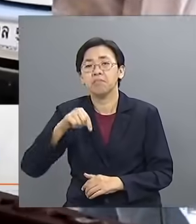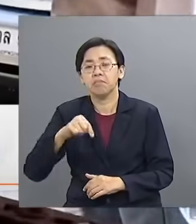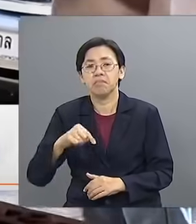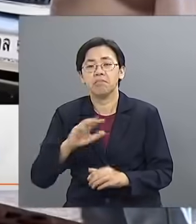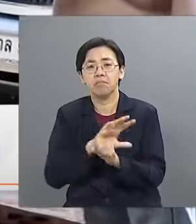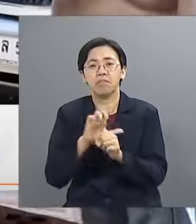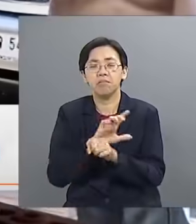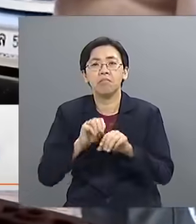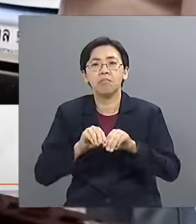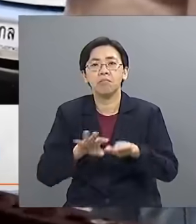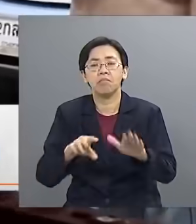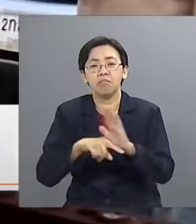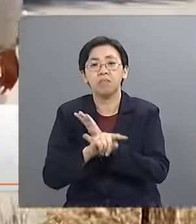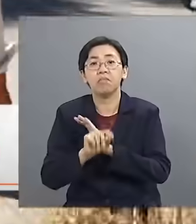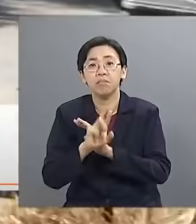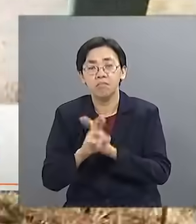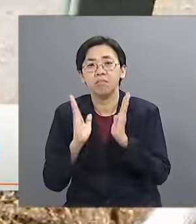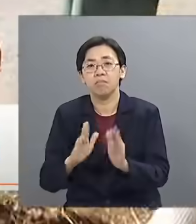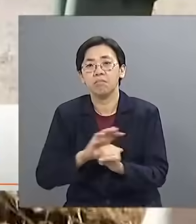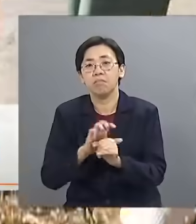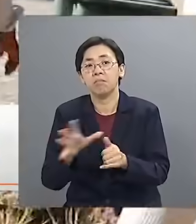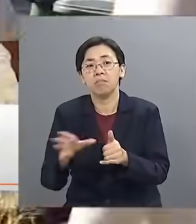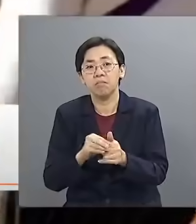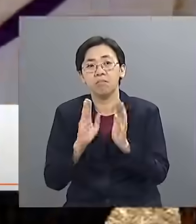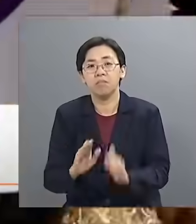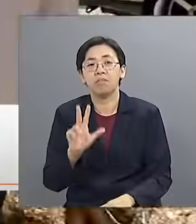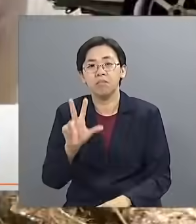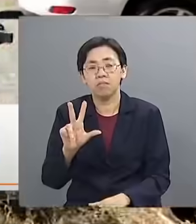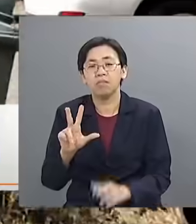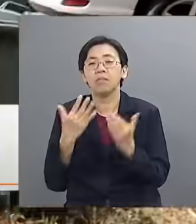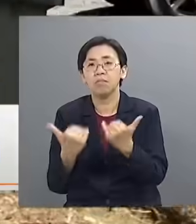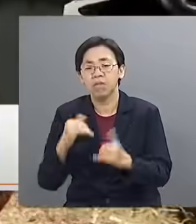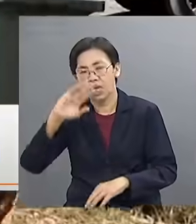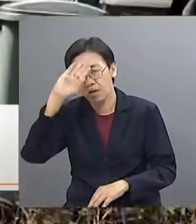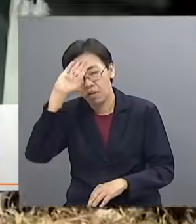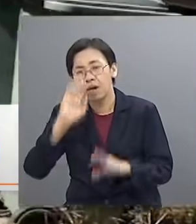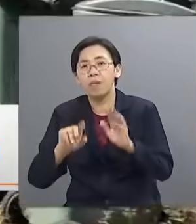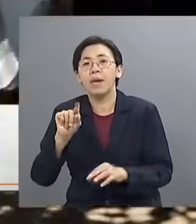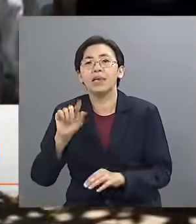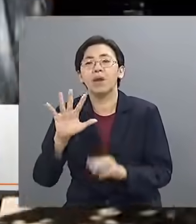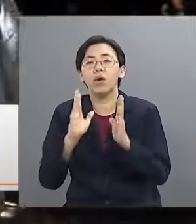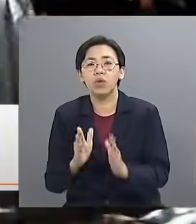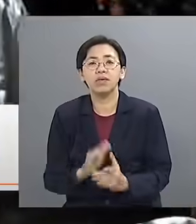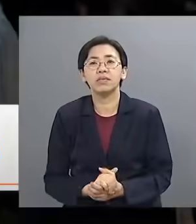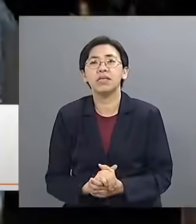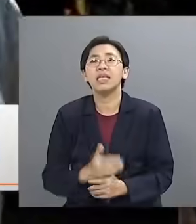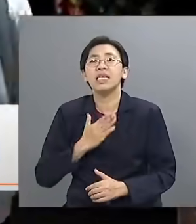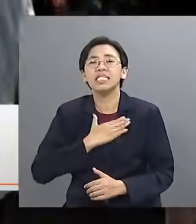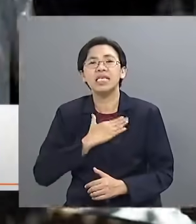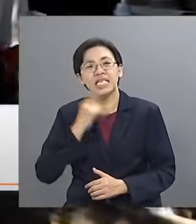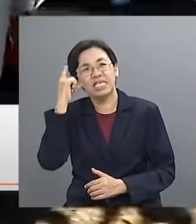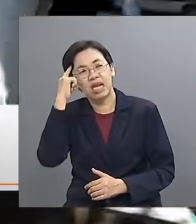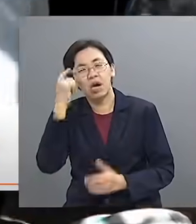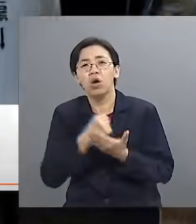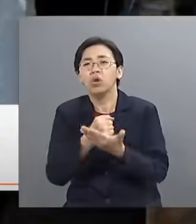ที่จังหวัดตราดเนี่ยมีผู้ติดเชื้อไปแล้ว3คนนะคะแล้วก็มีผู้ป่วยอยู่อีก25คนตัวเองก็เลยคิดว่าจะช่วยชาวบ้านกันอย่าง